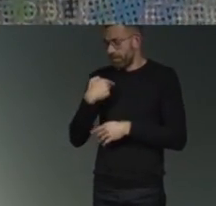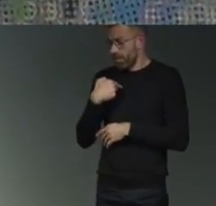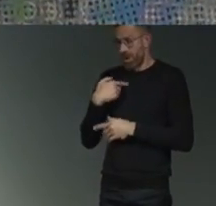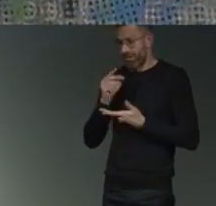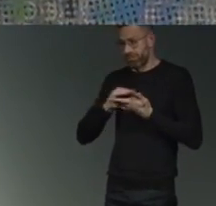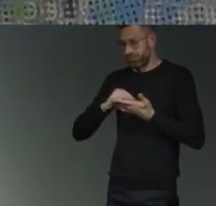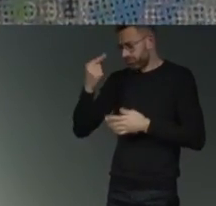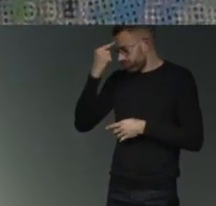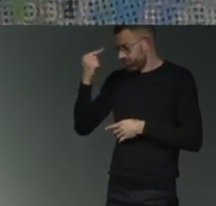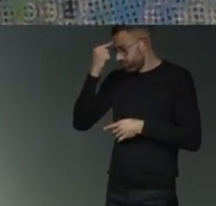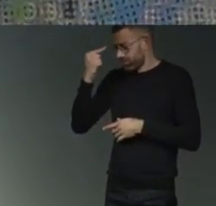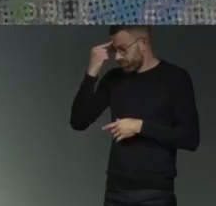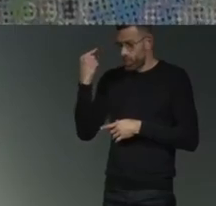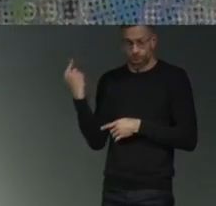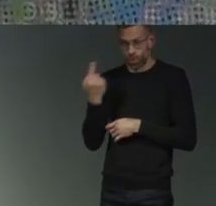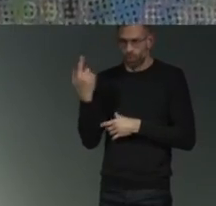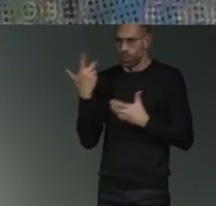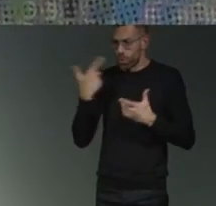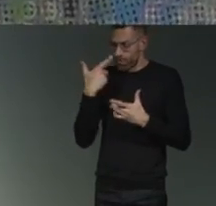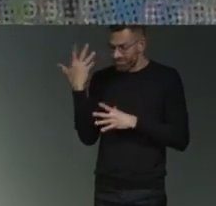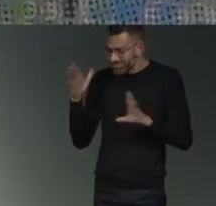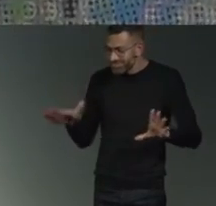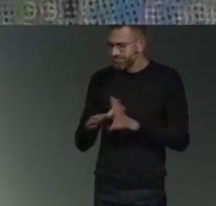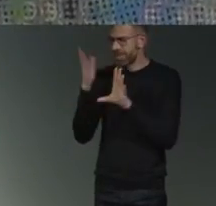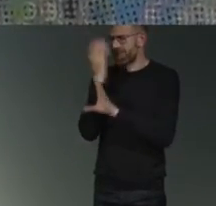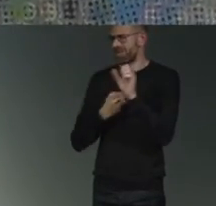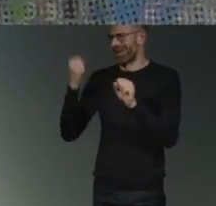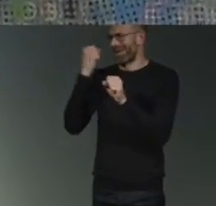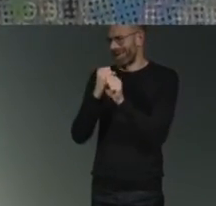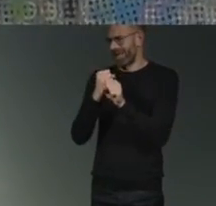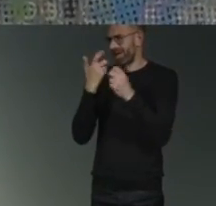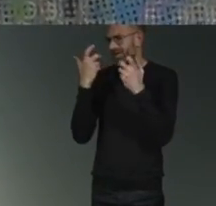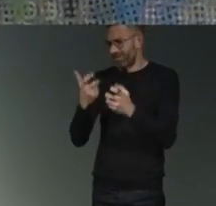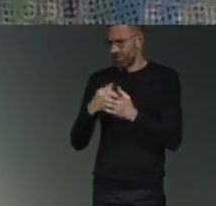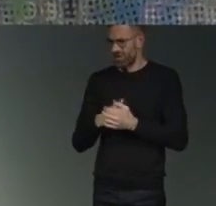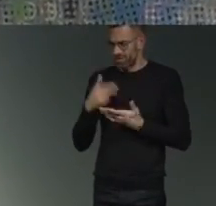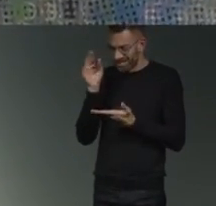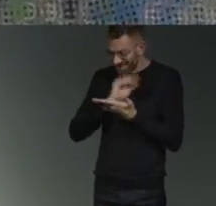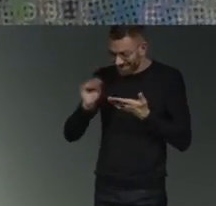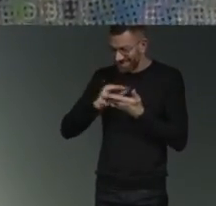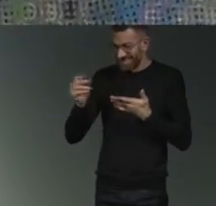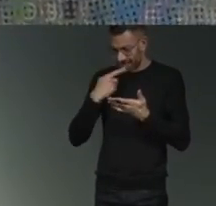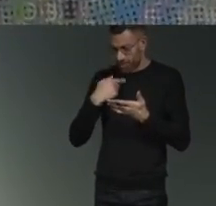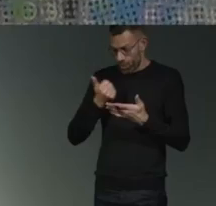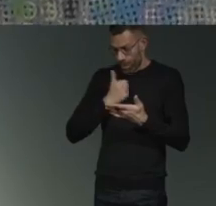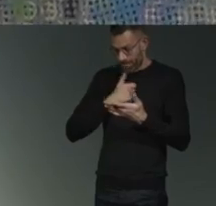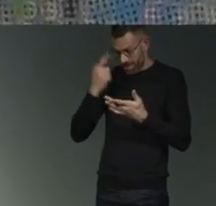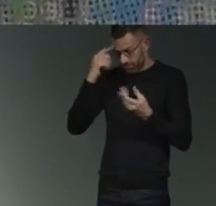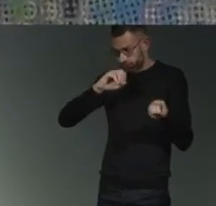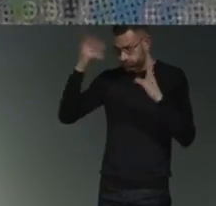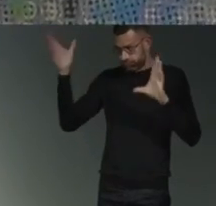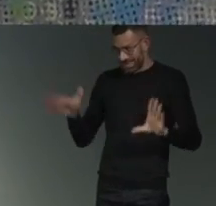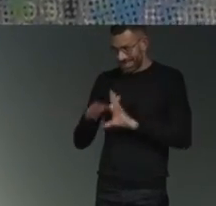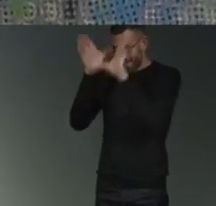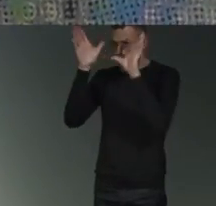quand j'écris, c'est de créer des images. J'écris jusqu'à ce que m'apparaissent à moi-même des images, et rien ne me fait